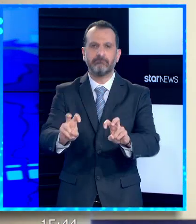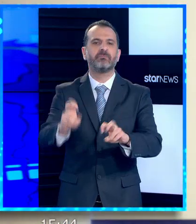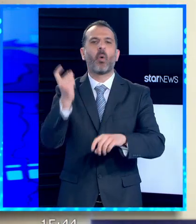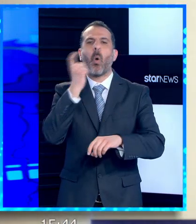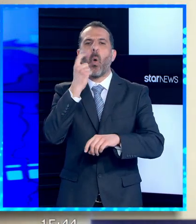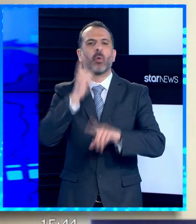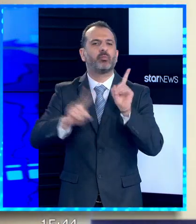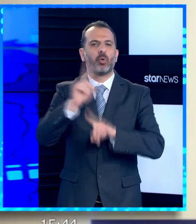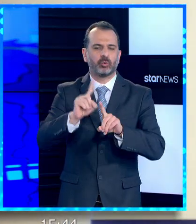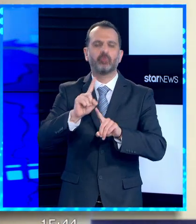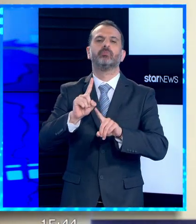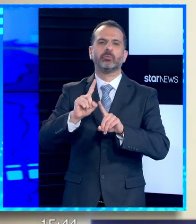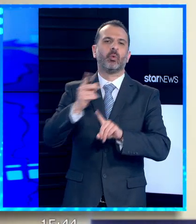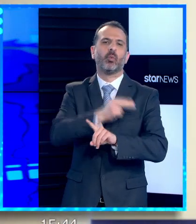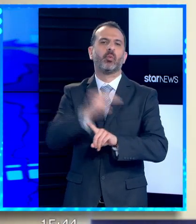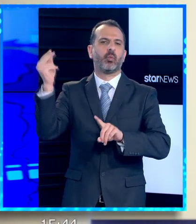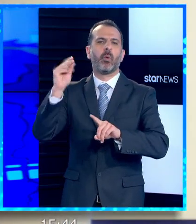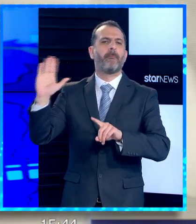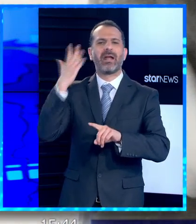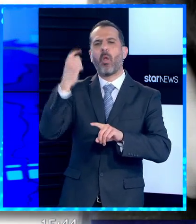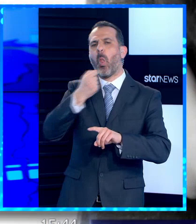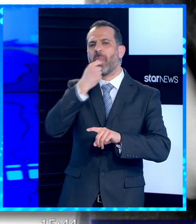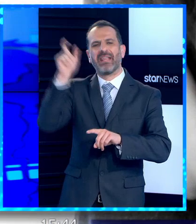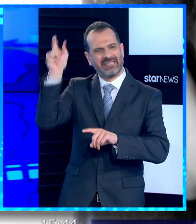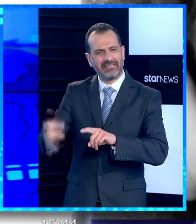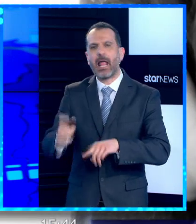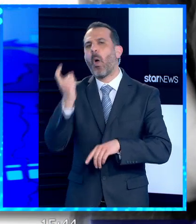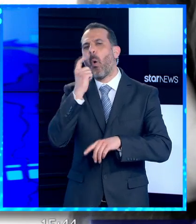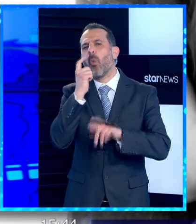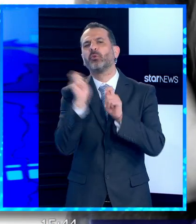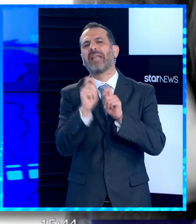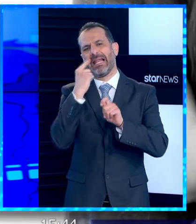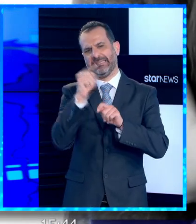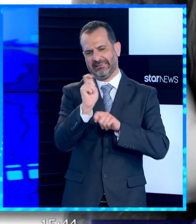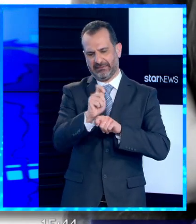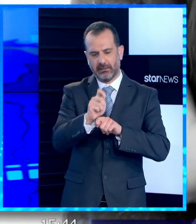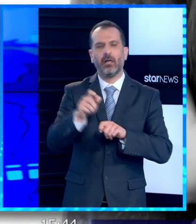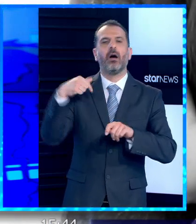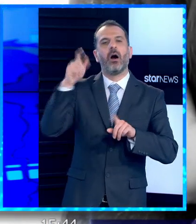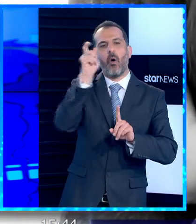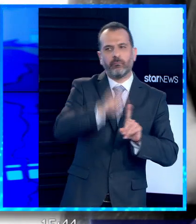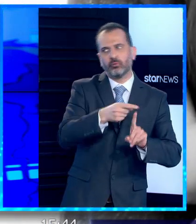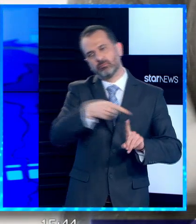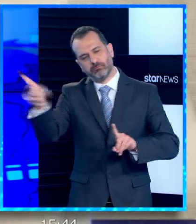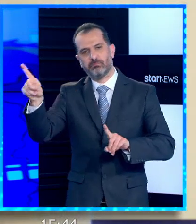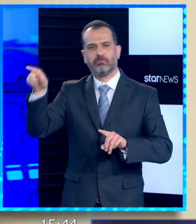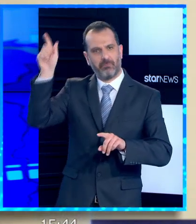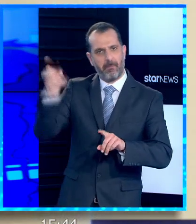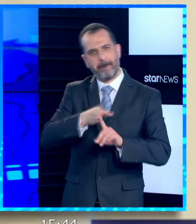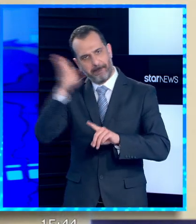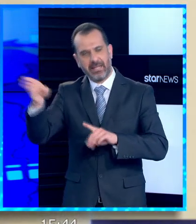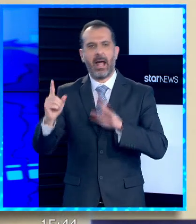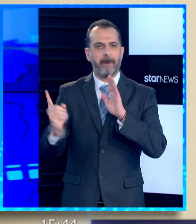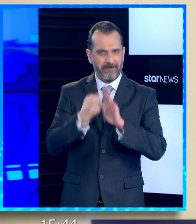τον οδοντίατρο ήταν ο γνωστός πρώην διαιτητής και οδοντοτεχνίτης, γείτονας του παιδιού. Με είχε στείλει ο Μίχος αυτόν περισσότερες από